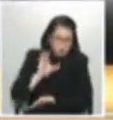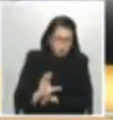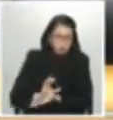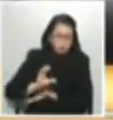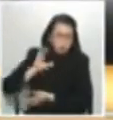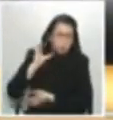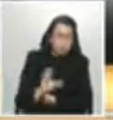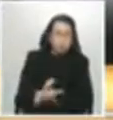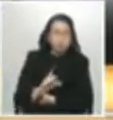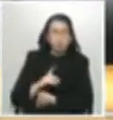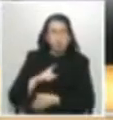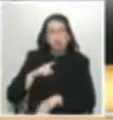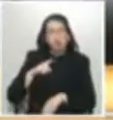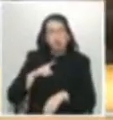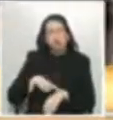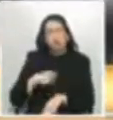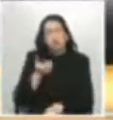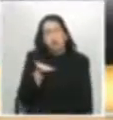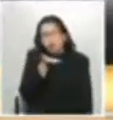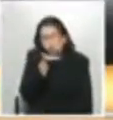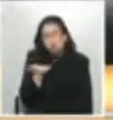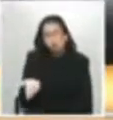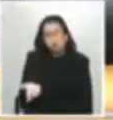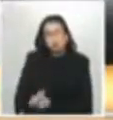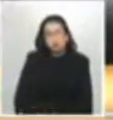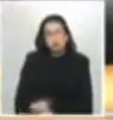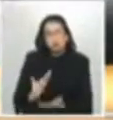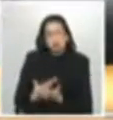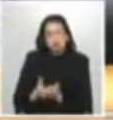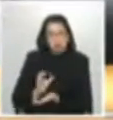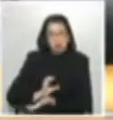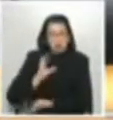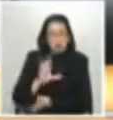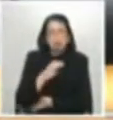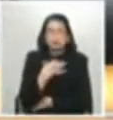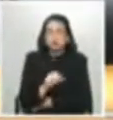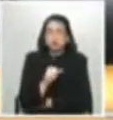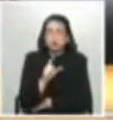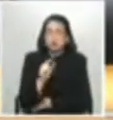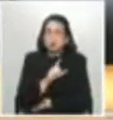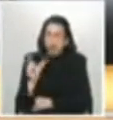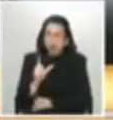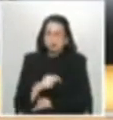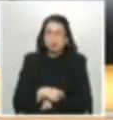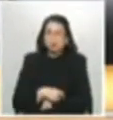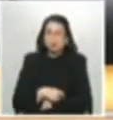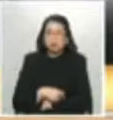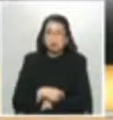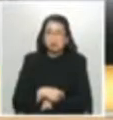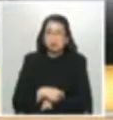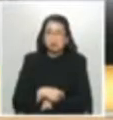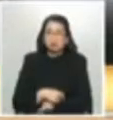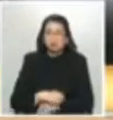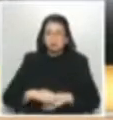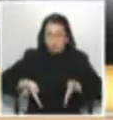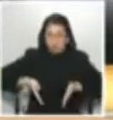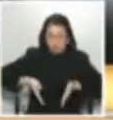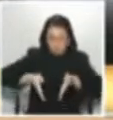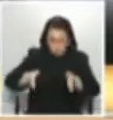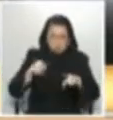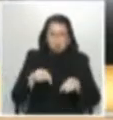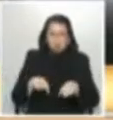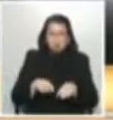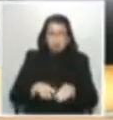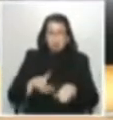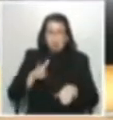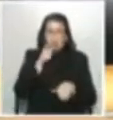าบอกผมว่าแม่มันได้งบประมาณไปทั้ง10 20ล้านอย่าว่าแต่รถบรรทุกเลยฟ้าแลบก็มีปัญหาแล้วคือ